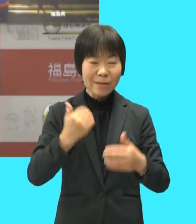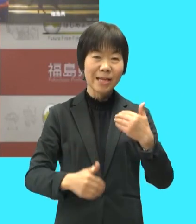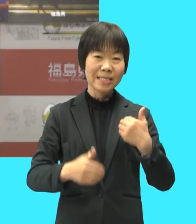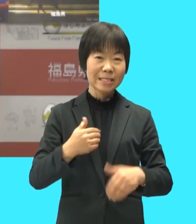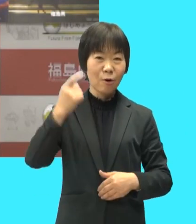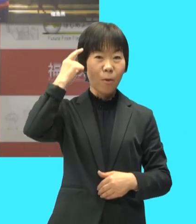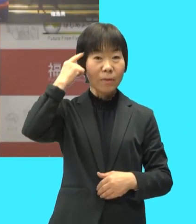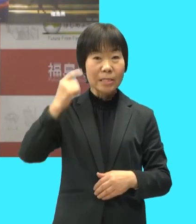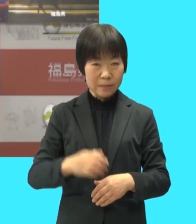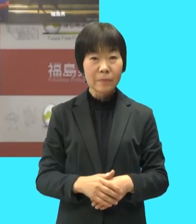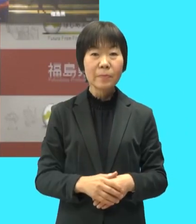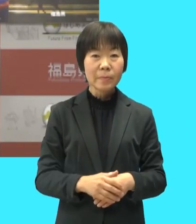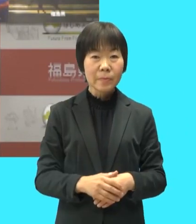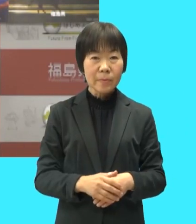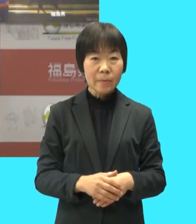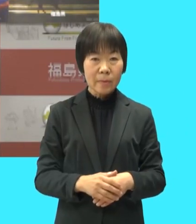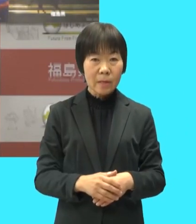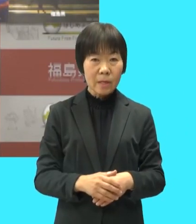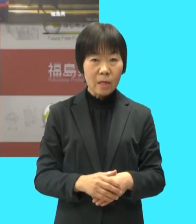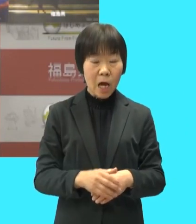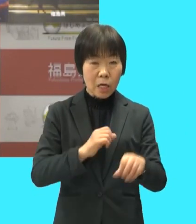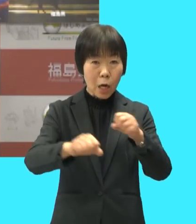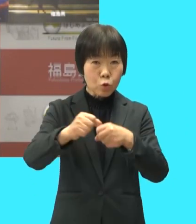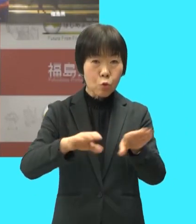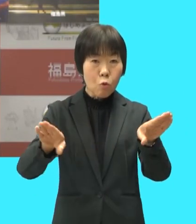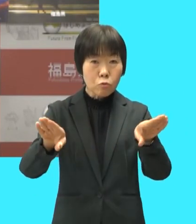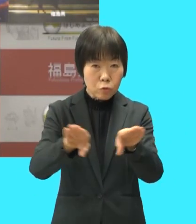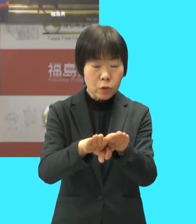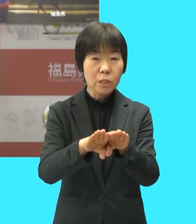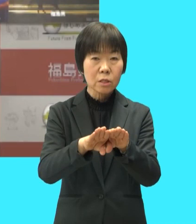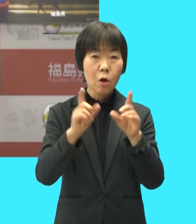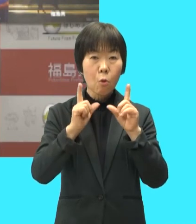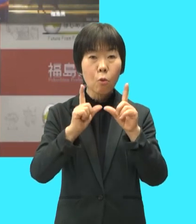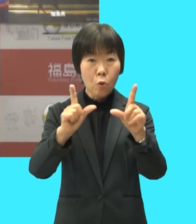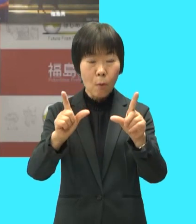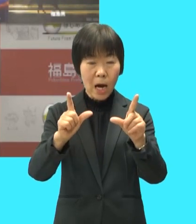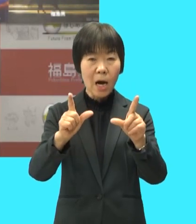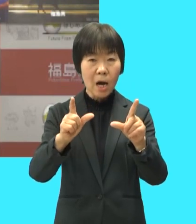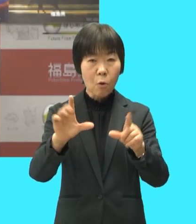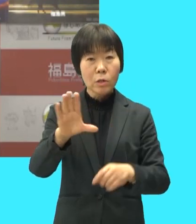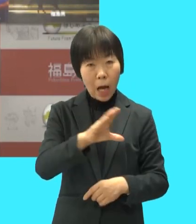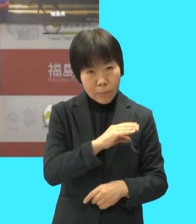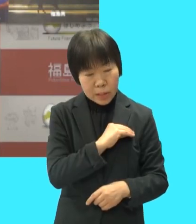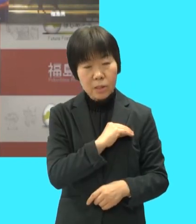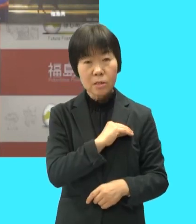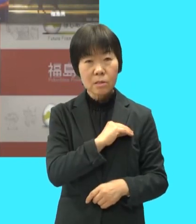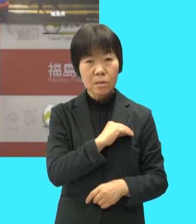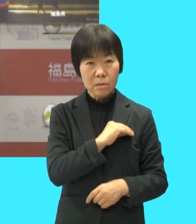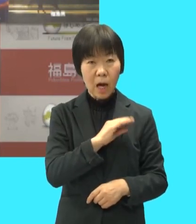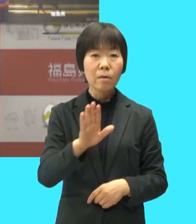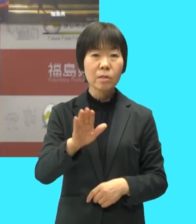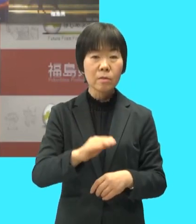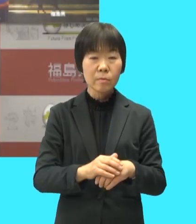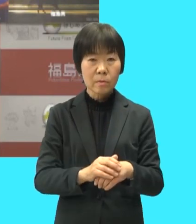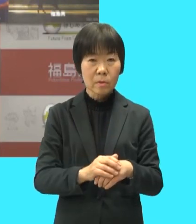じたことを覚えています。活動を休止されるという報道は寂しい部分がございます。